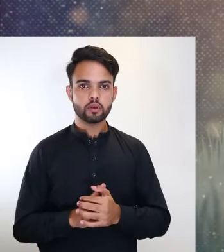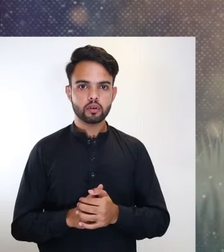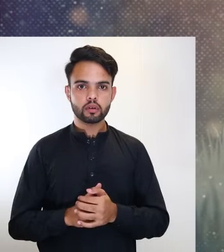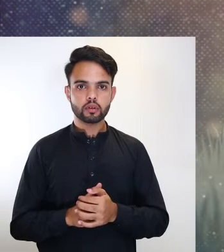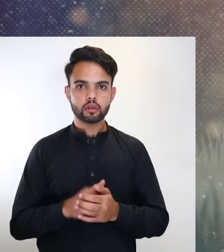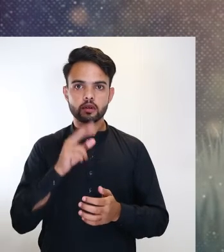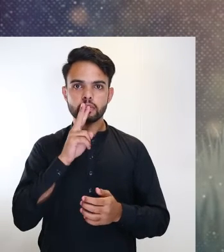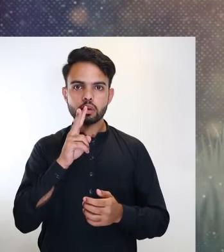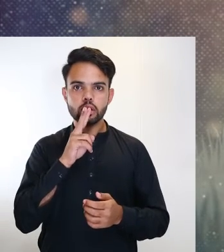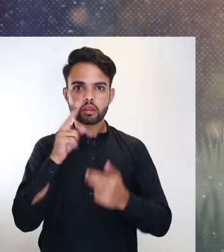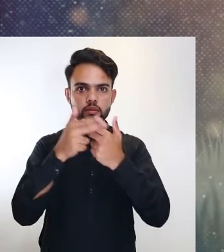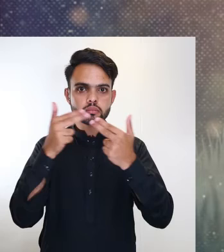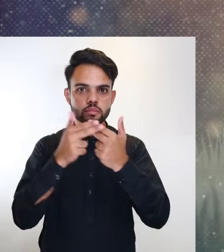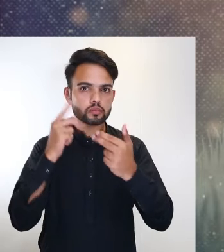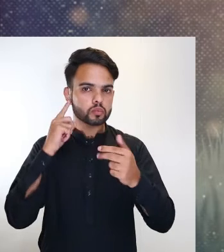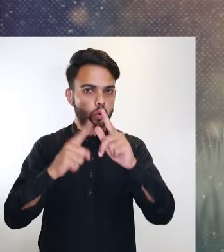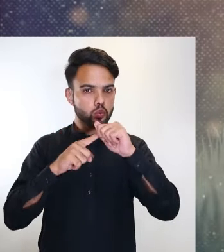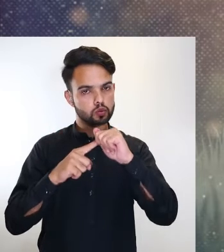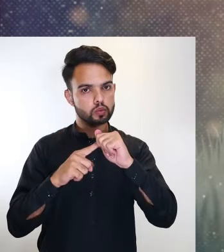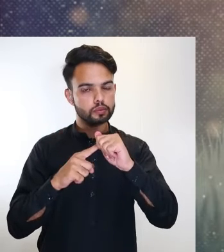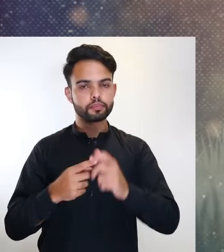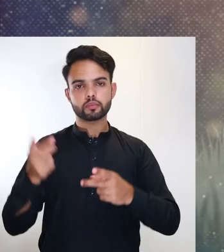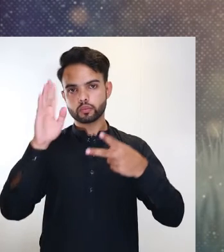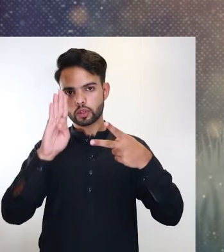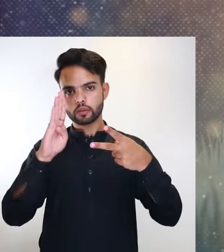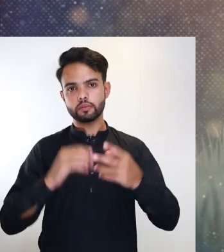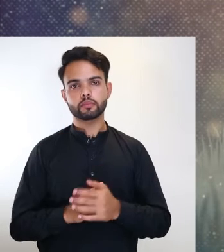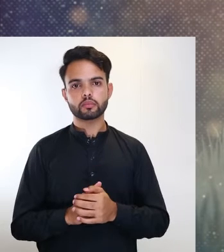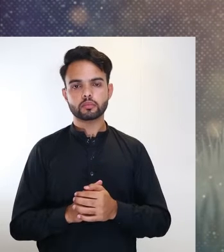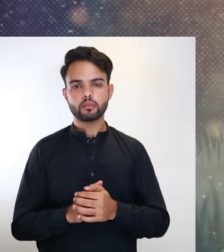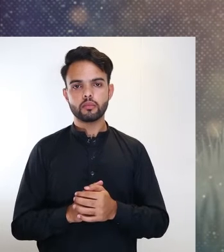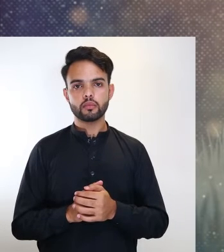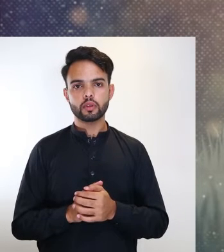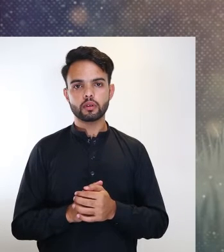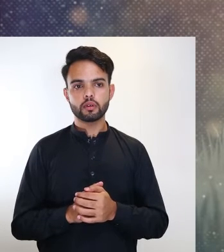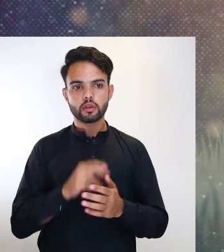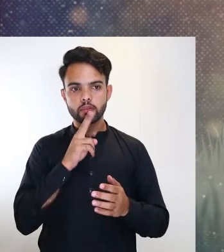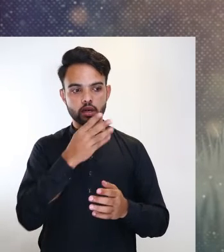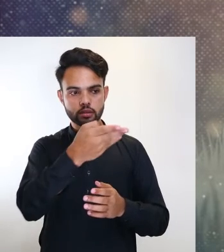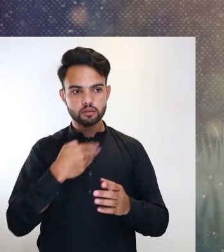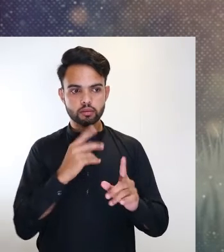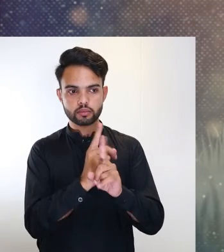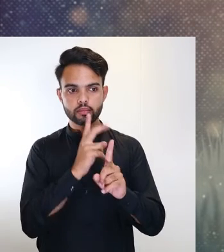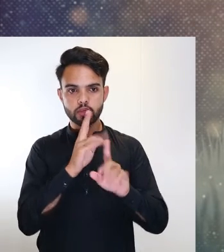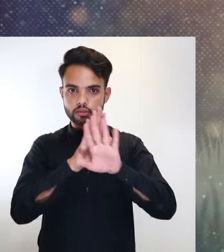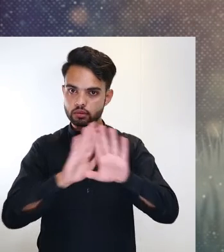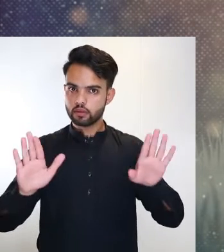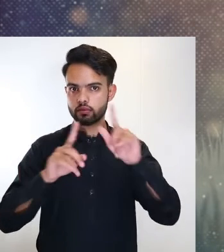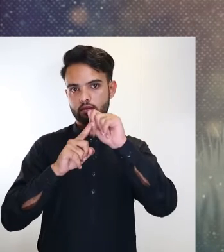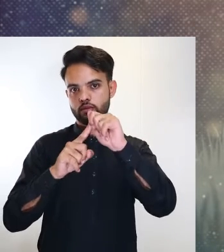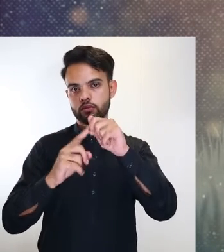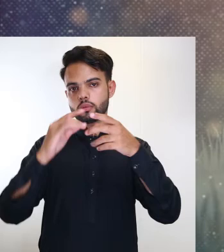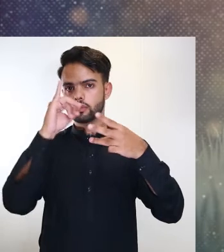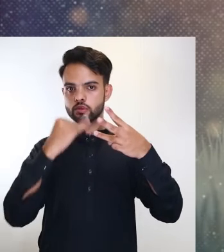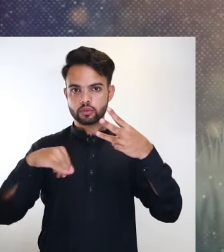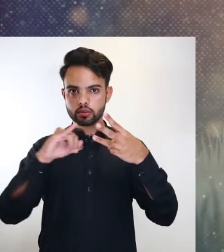को तवज्जो से सुनना। बे, एक दूसरे से बातचीत करना। जीम,